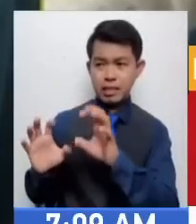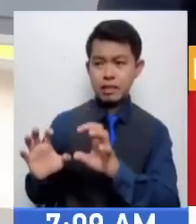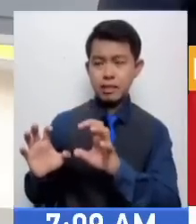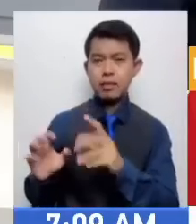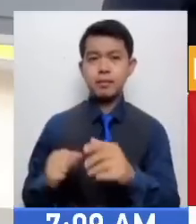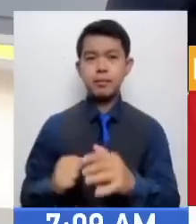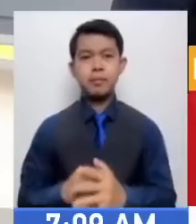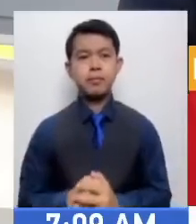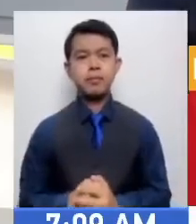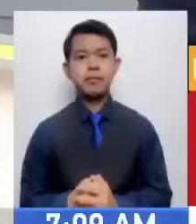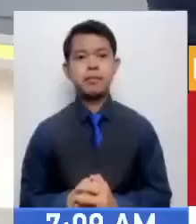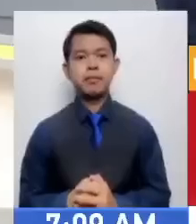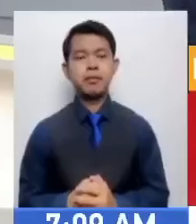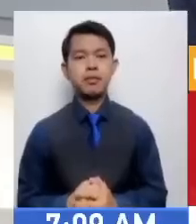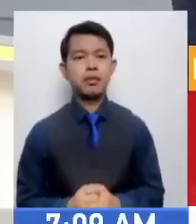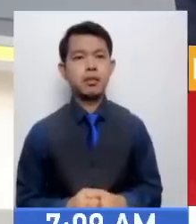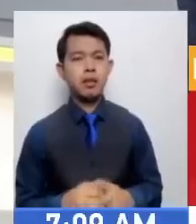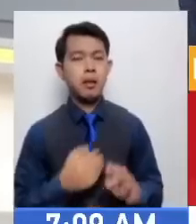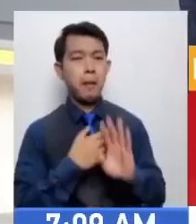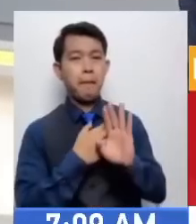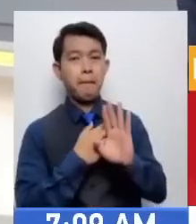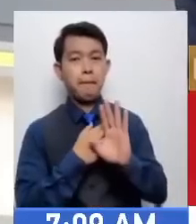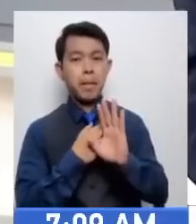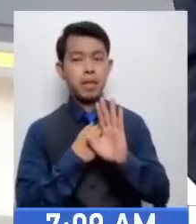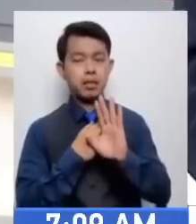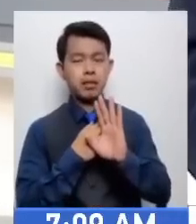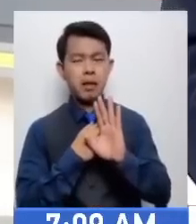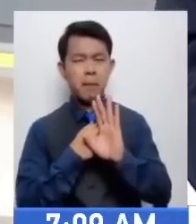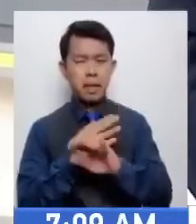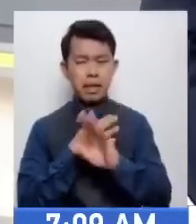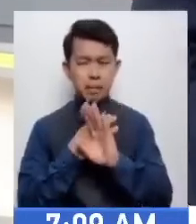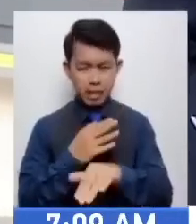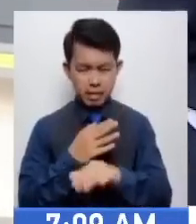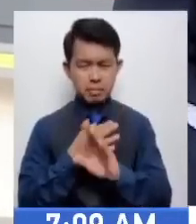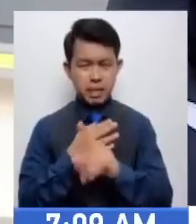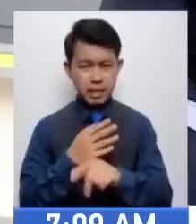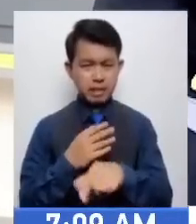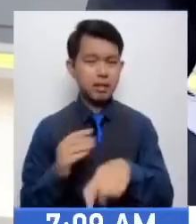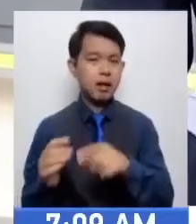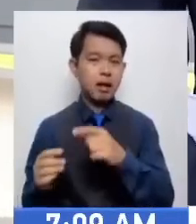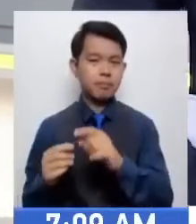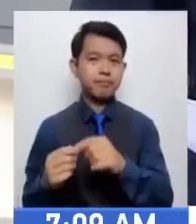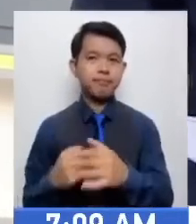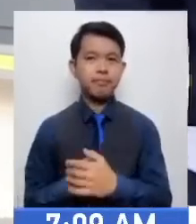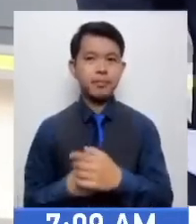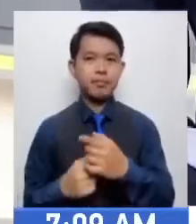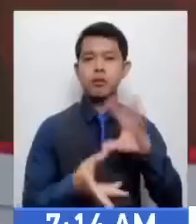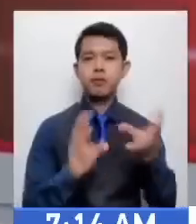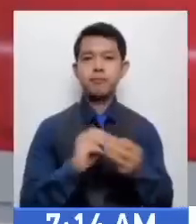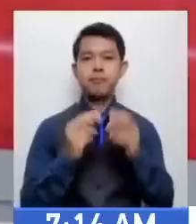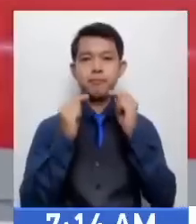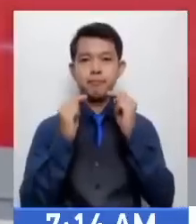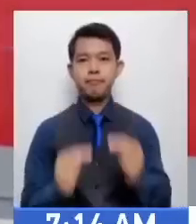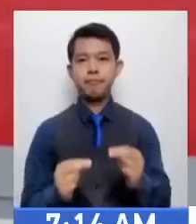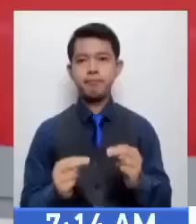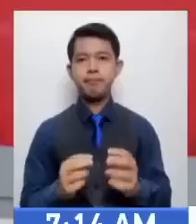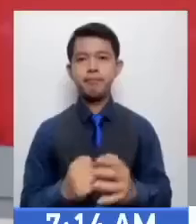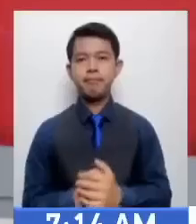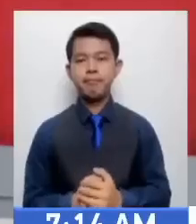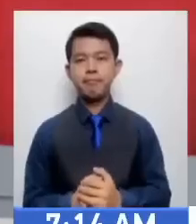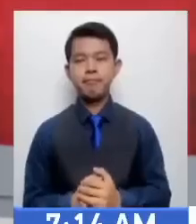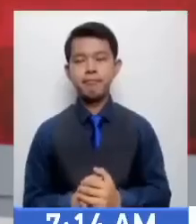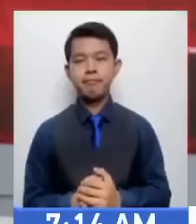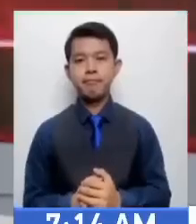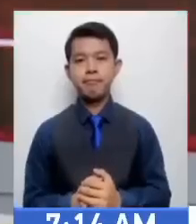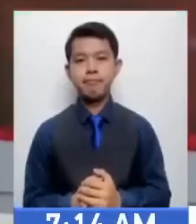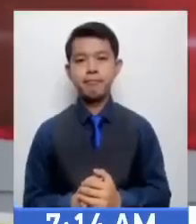Babalikan po natin si Attorney Ferdinand Topacio, abogado po ni Congressman Arnie Teves. Balikan po natin si Attorney